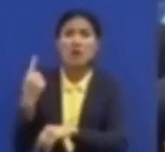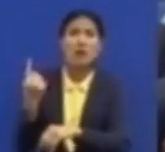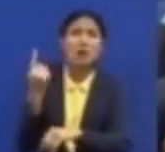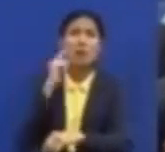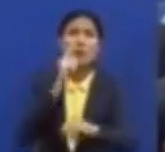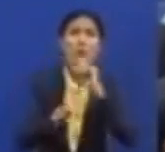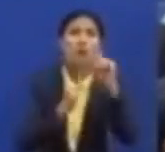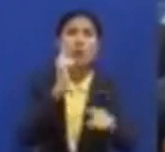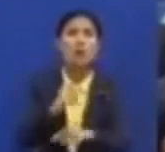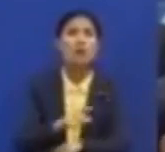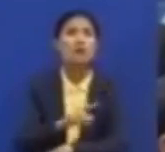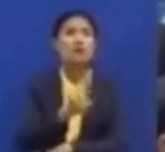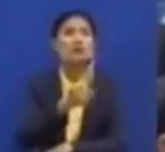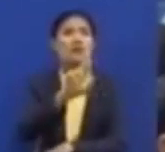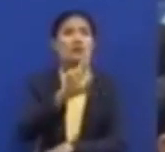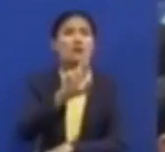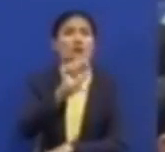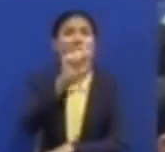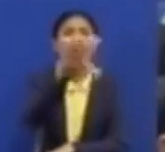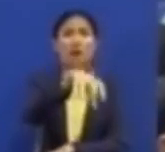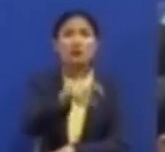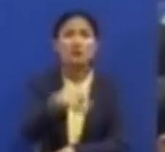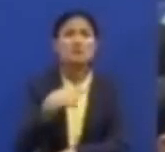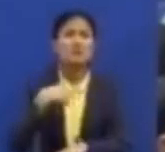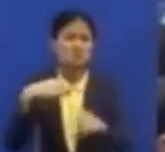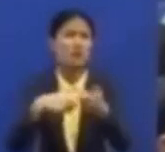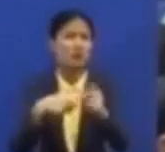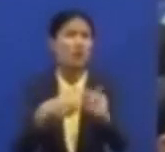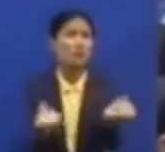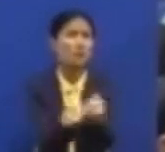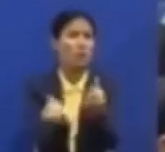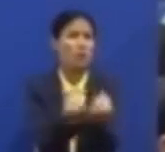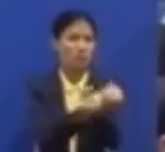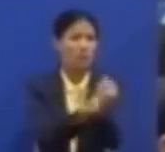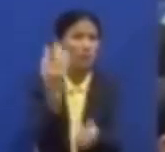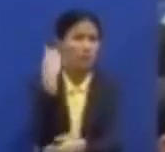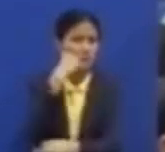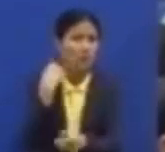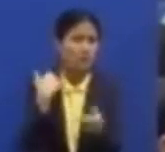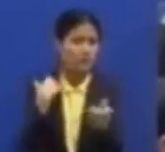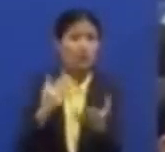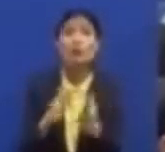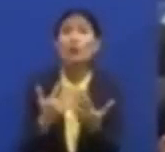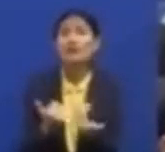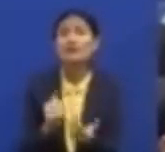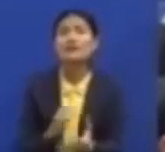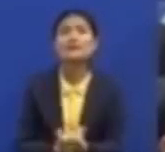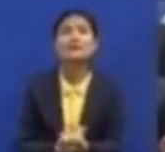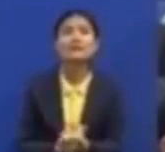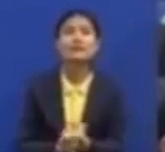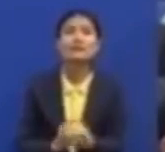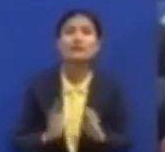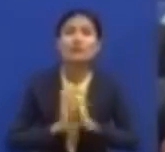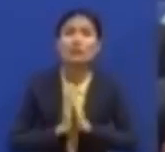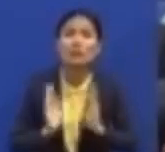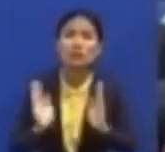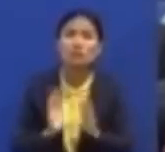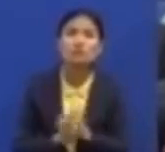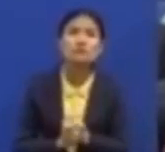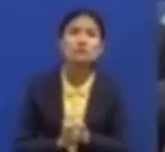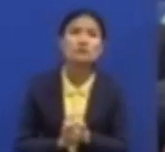ายวันนี้ผมขอบพระคุณท่านรัฐมนตรีวิรัตรัตนเศรษฐ์ซึ่